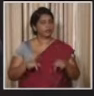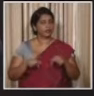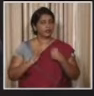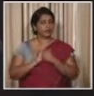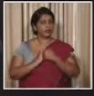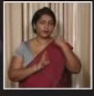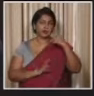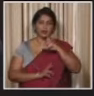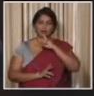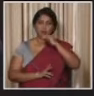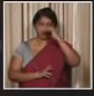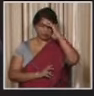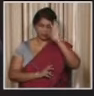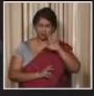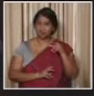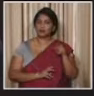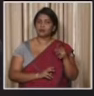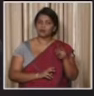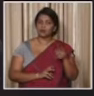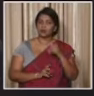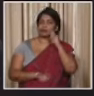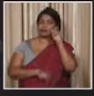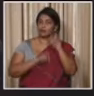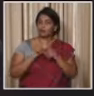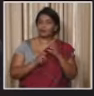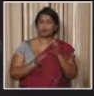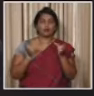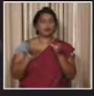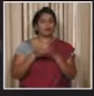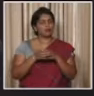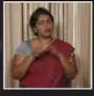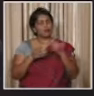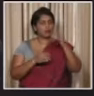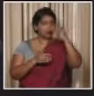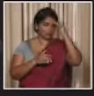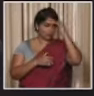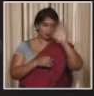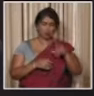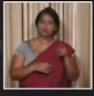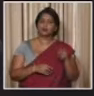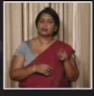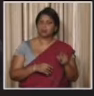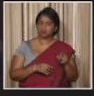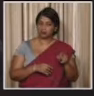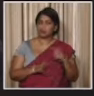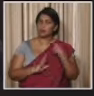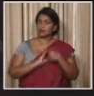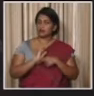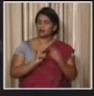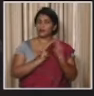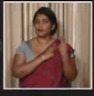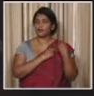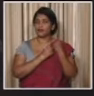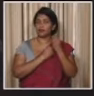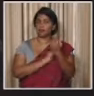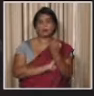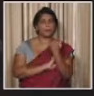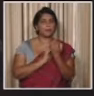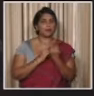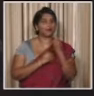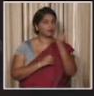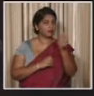නියෝජ්‍ය කතානායකතුමනි ජනතාව කණ්ඩායමකට හෝ නායකයෙකුට රටක් බාර දෙන්නේ බලය බාර